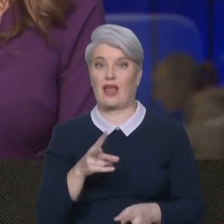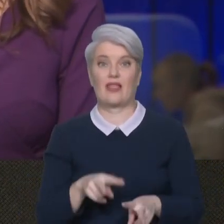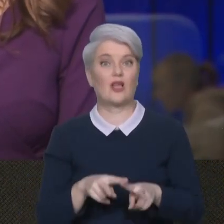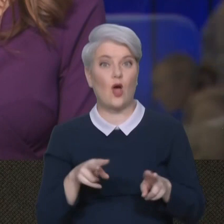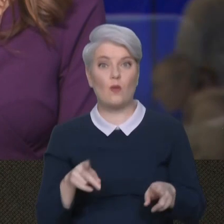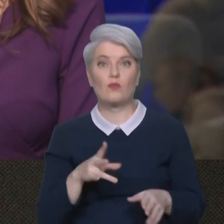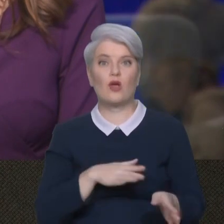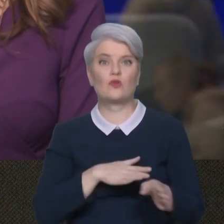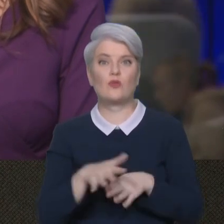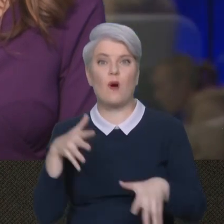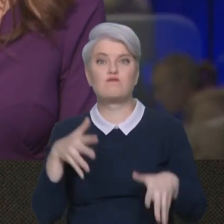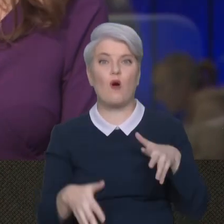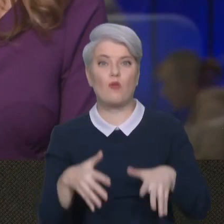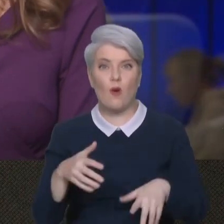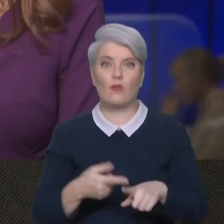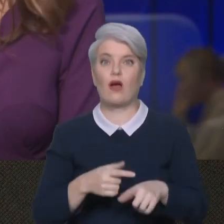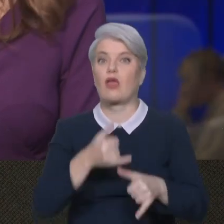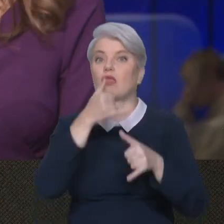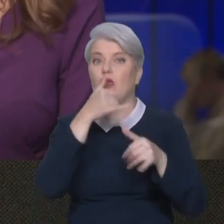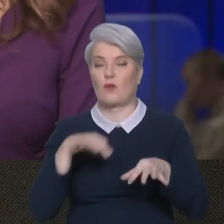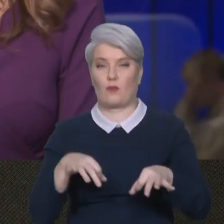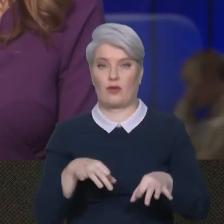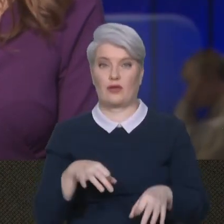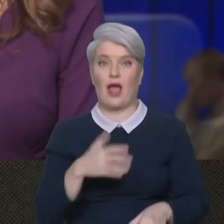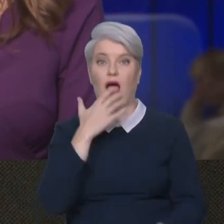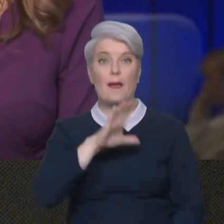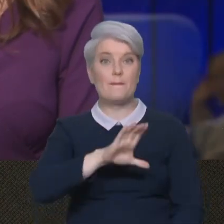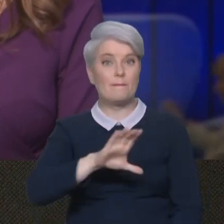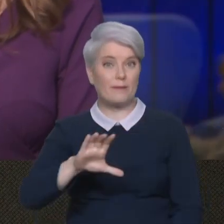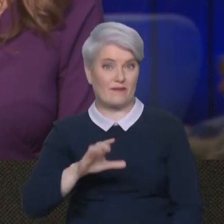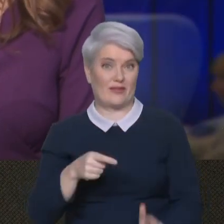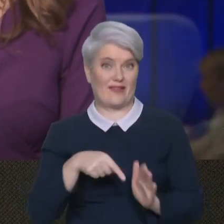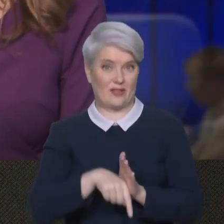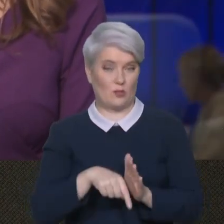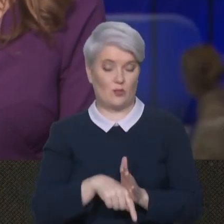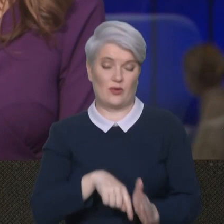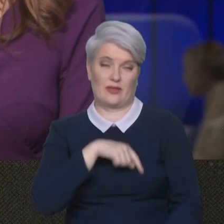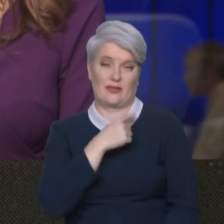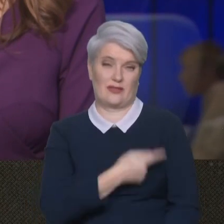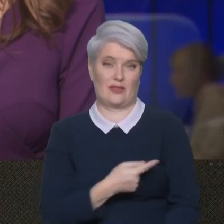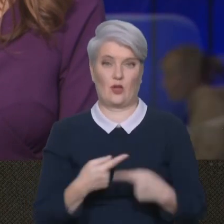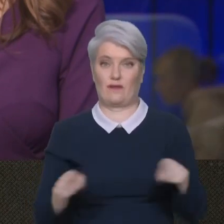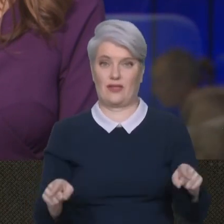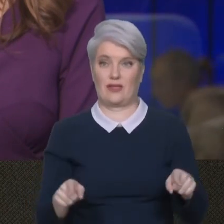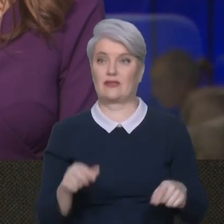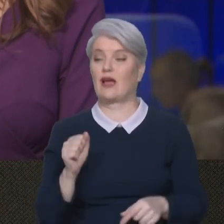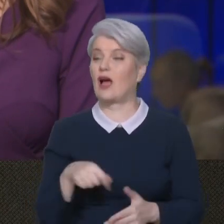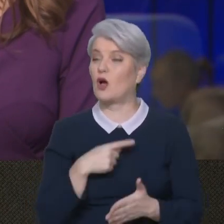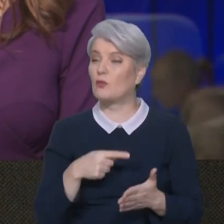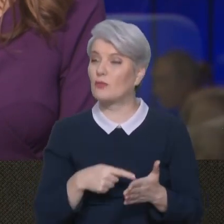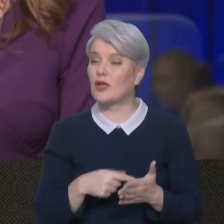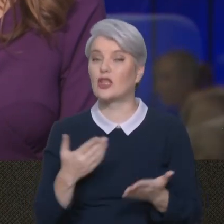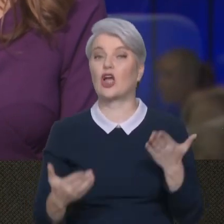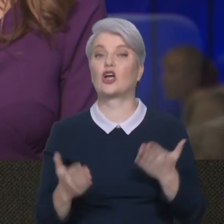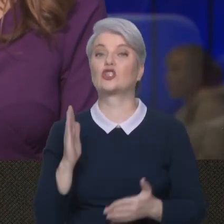буде суцільне болото, по якому ніде не проїдеш. Південь в цьому сенсі сильно відрізняється. Ну, а, власне, питання навіть, чи